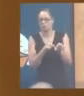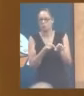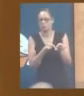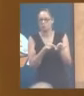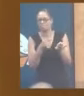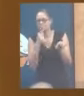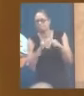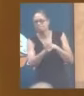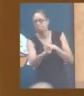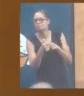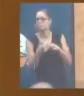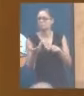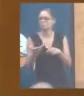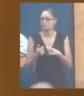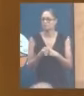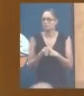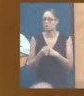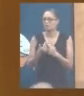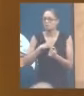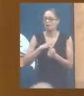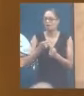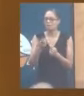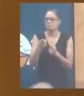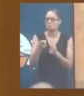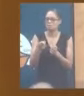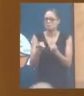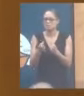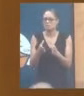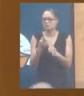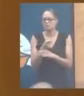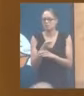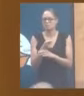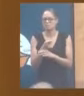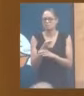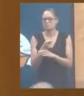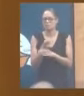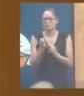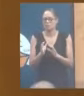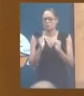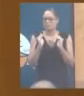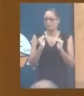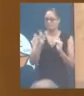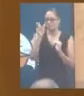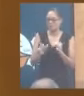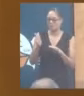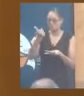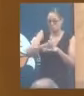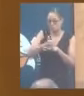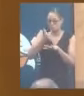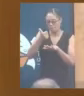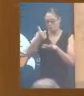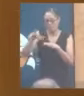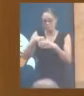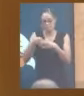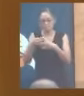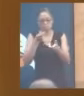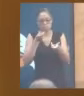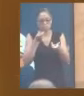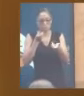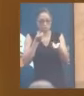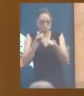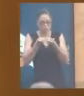que cette décision qui a été prise, même si le directeur est au donateur, il devrait quand